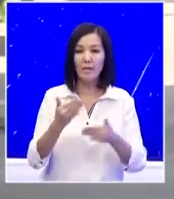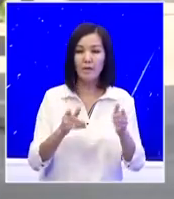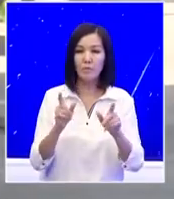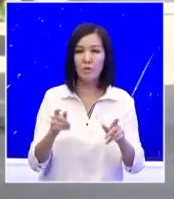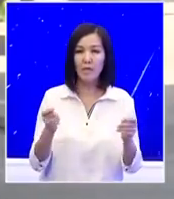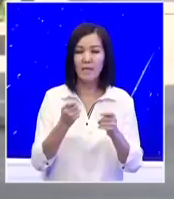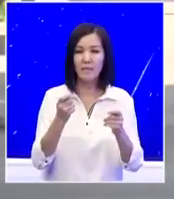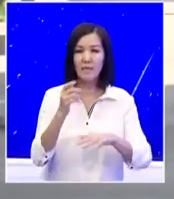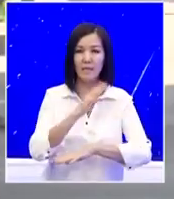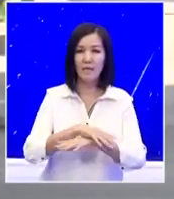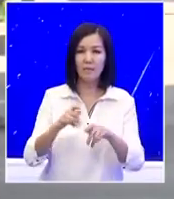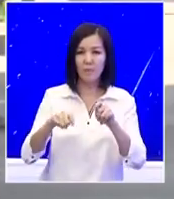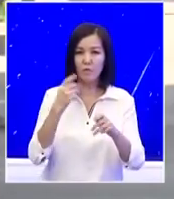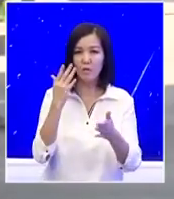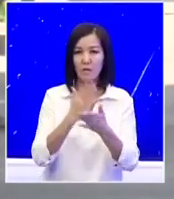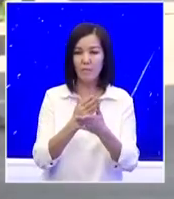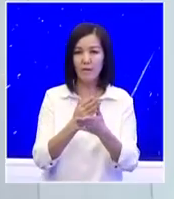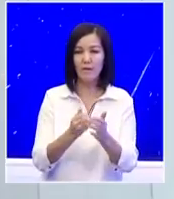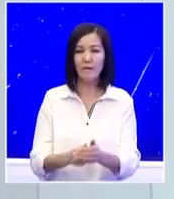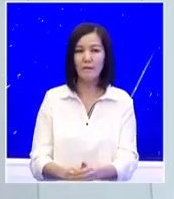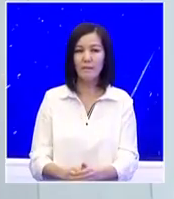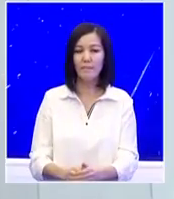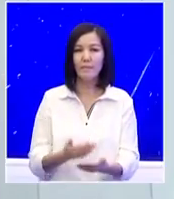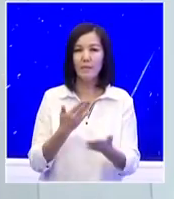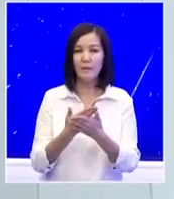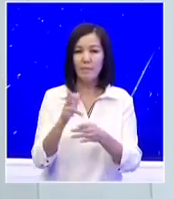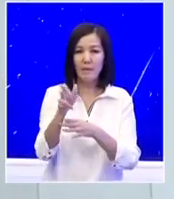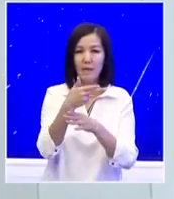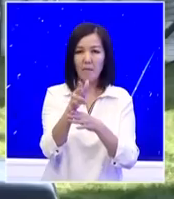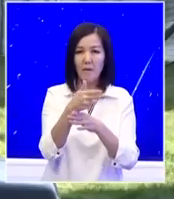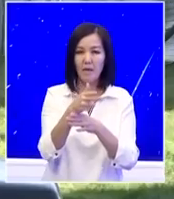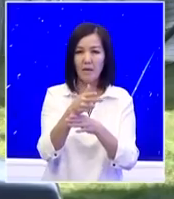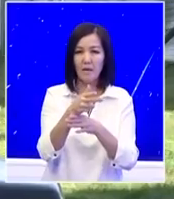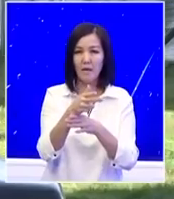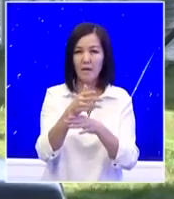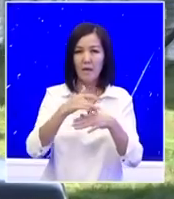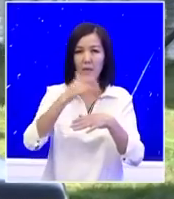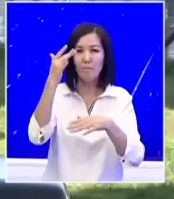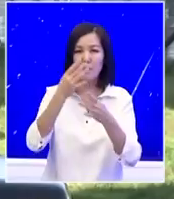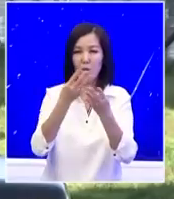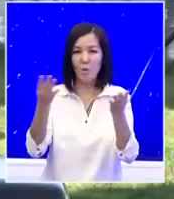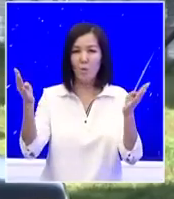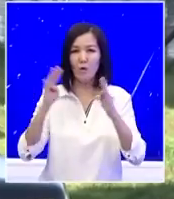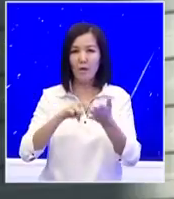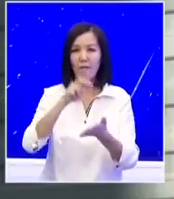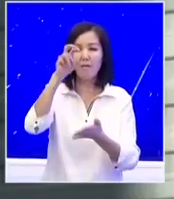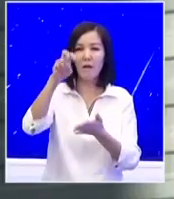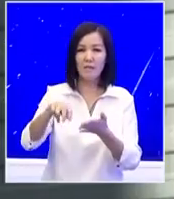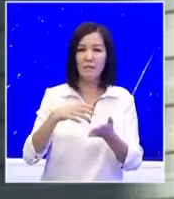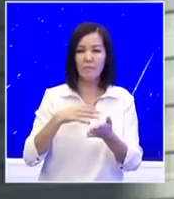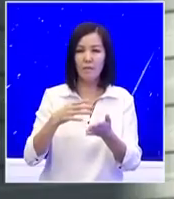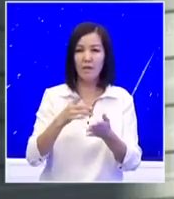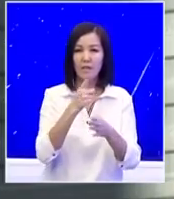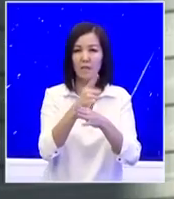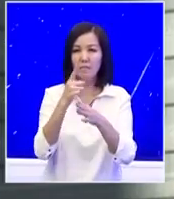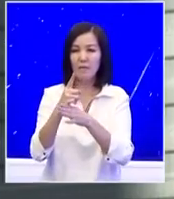аздап тәртіп бұзушылық болмай тұрсын ба? Самсаған камераларға қарамастан биік қорғаннан асып, шектелген аумақтан